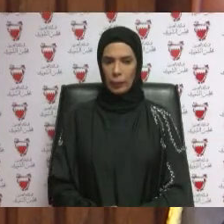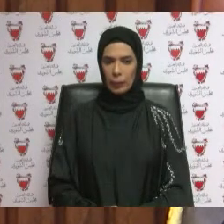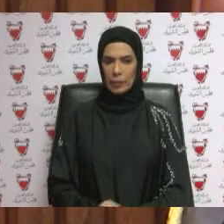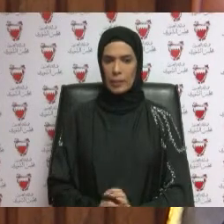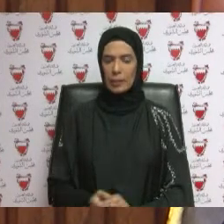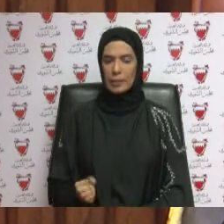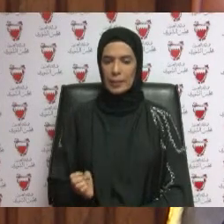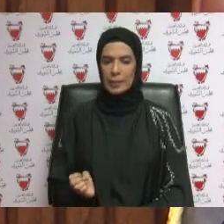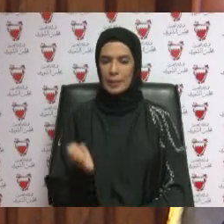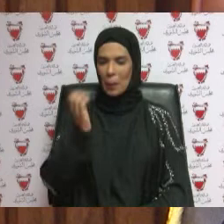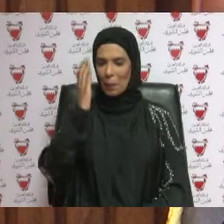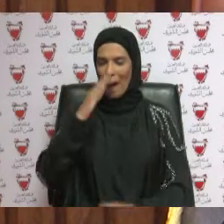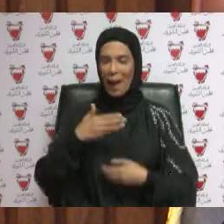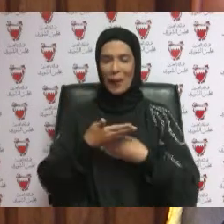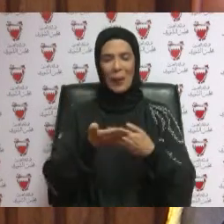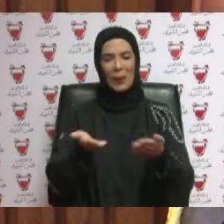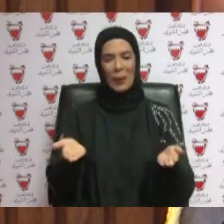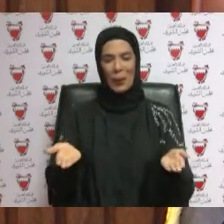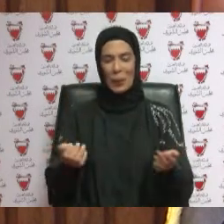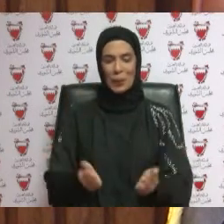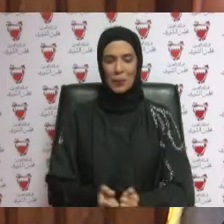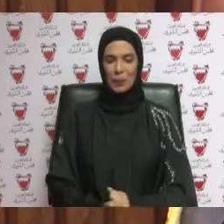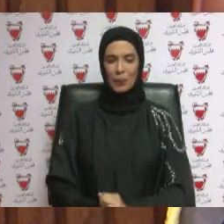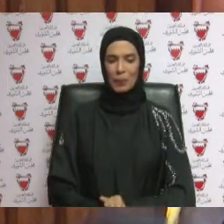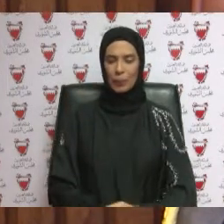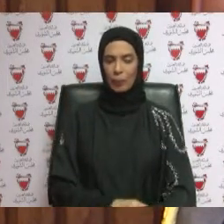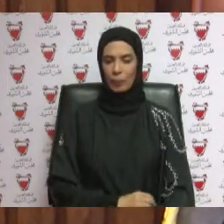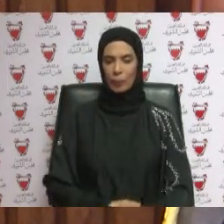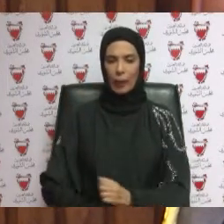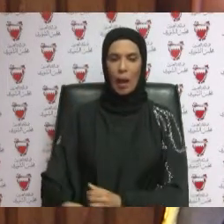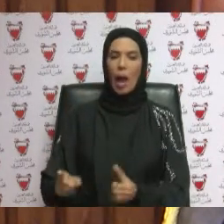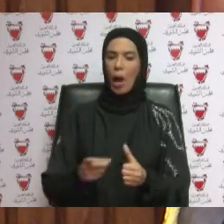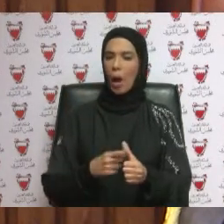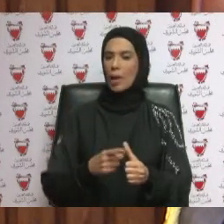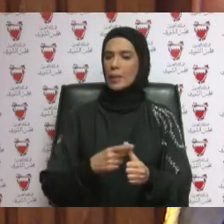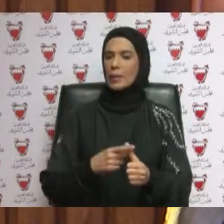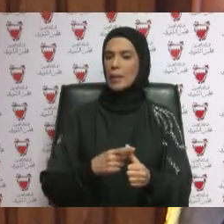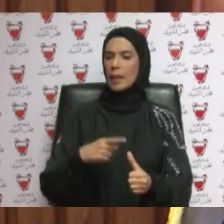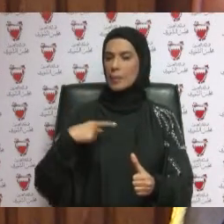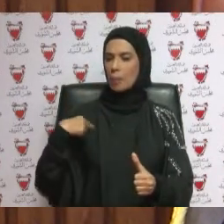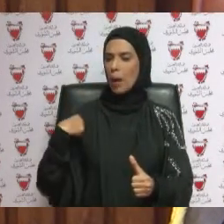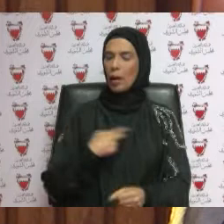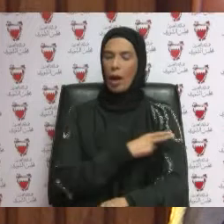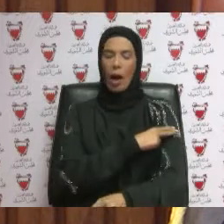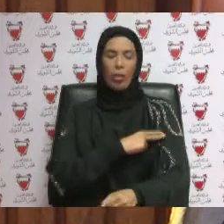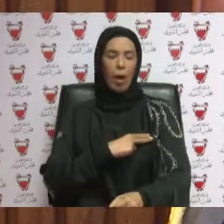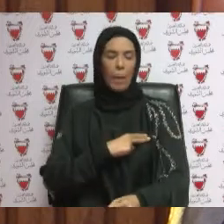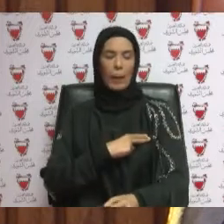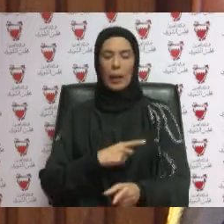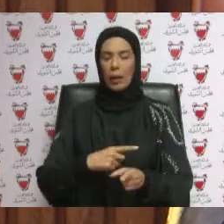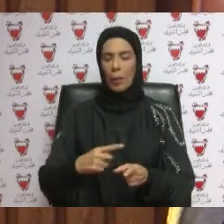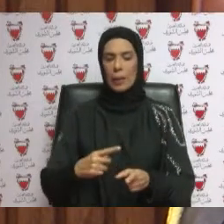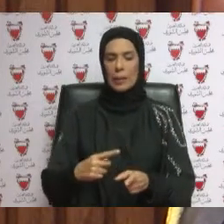أسعد الله صباحكم بكل خير. نبدأ بتلاوة أسماء المعتذرين والغائبين عن